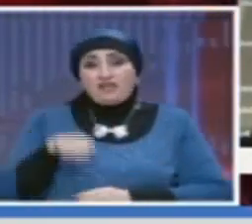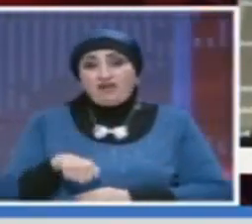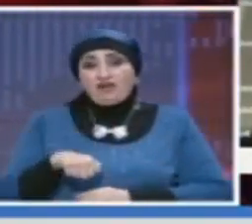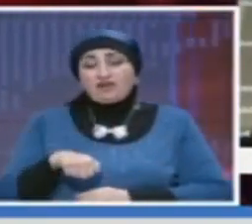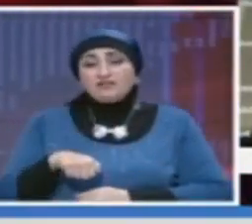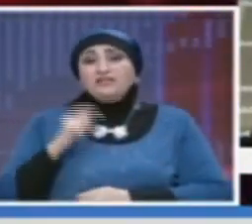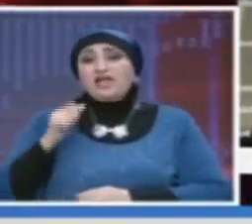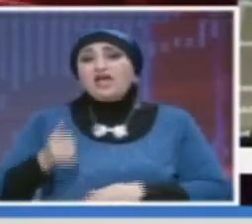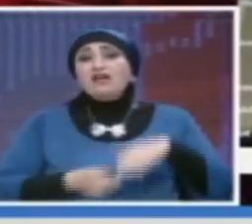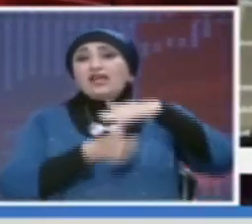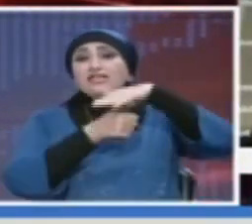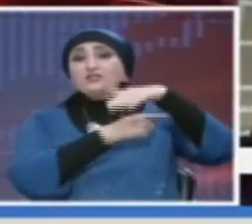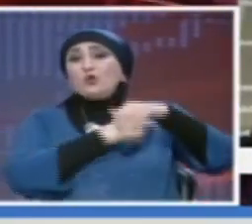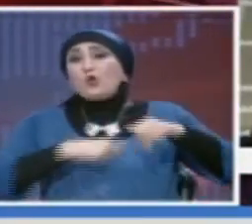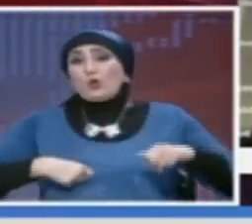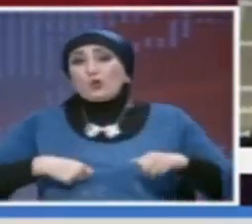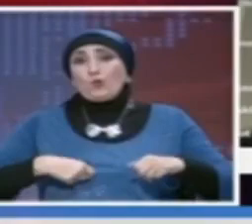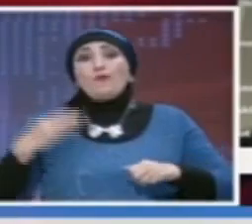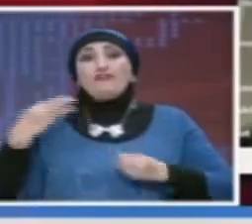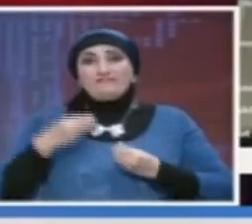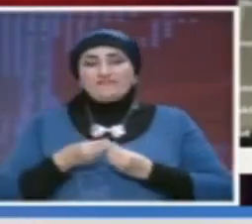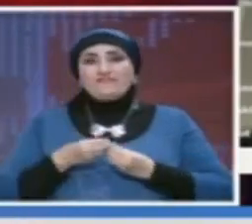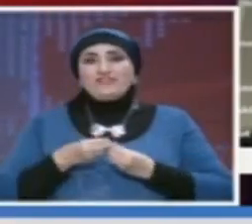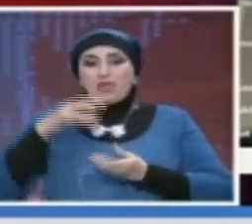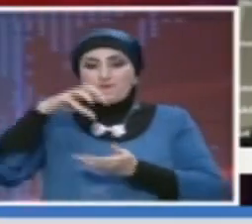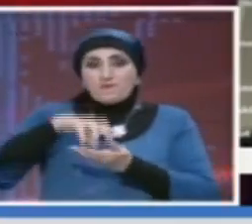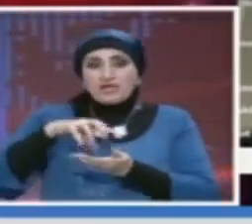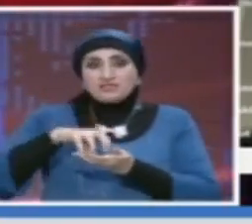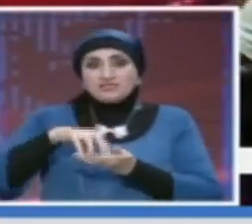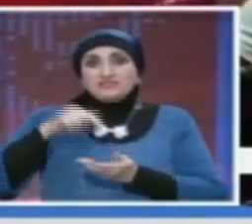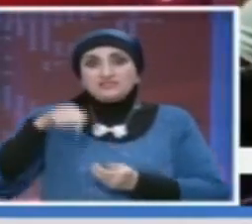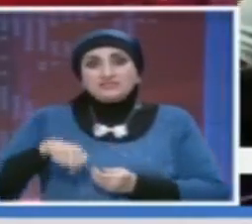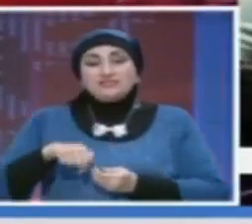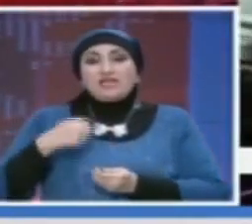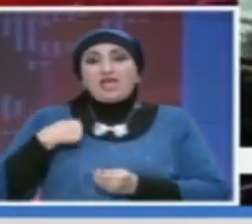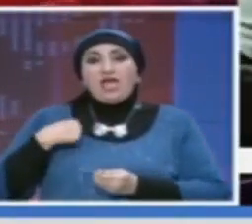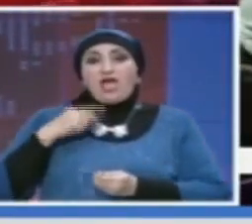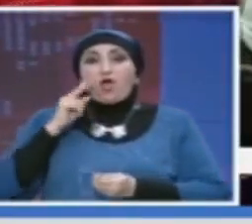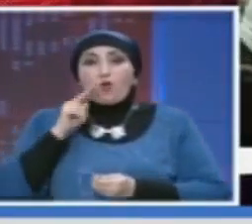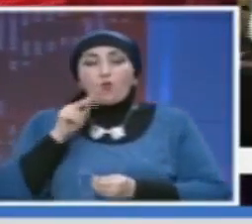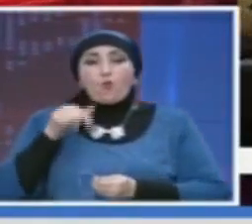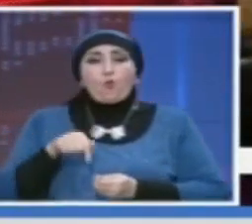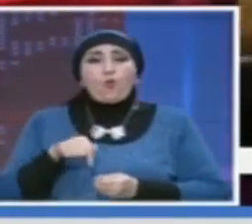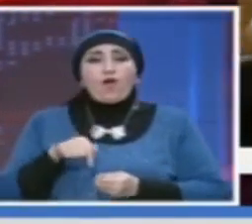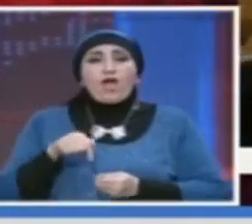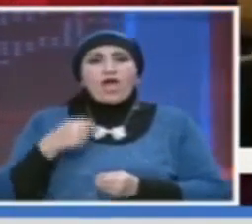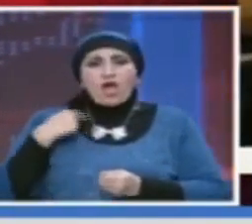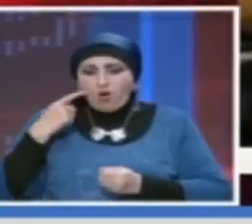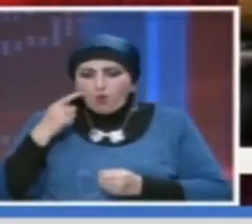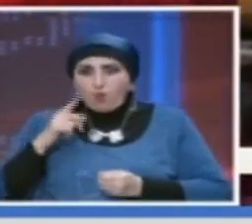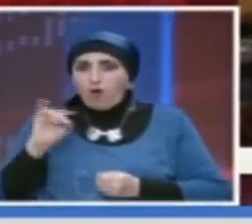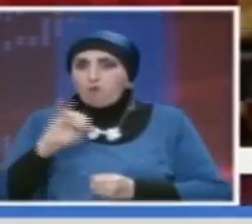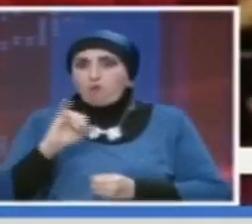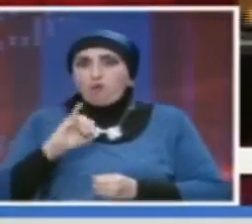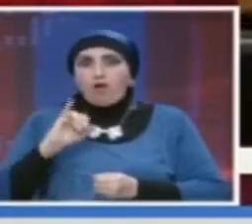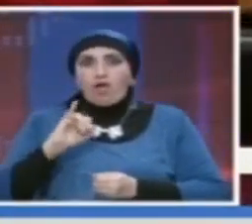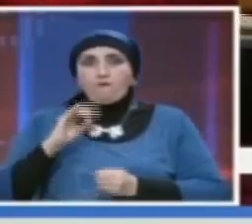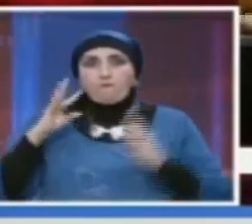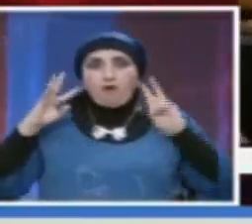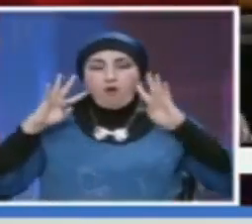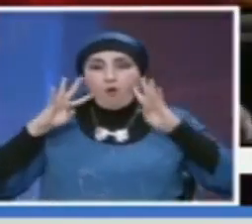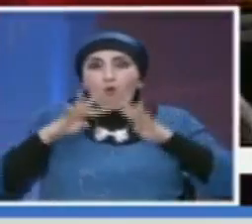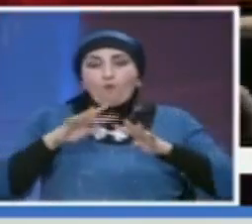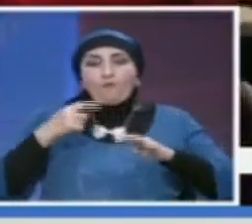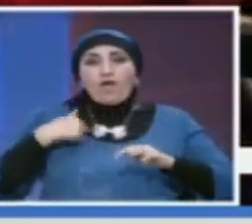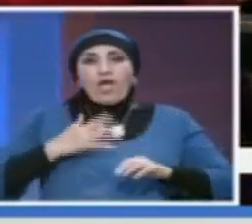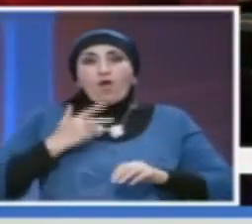مصطفى مدبول رئيس مجلس الوزراء إلى هذه المنطقة ولا هذا الاكتشاف من قبل ادى أهمية إعلامية كبيرة. الحقيقة